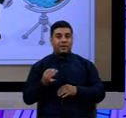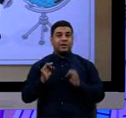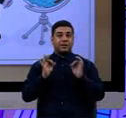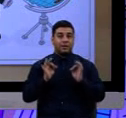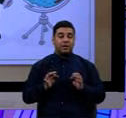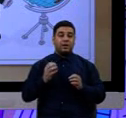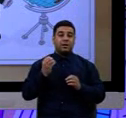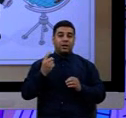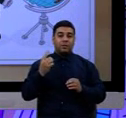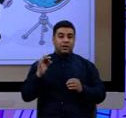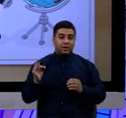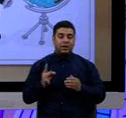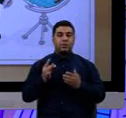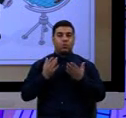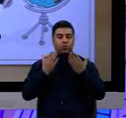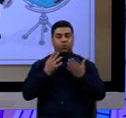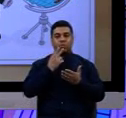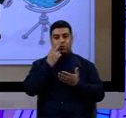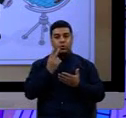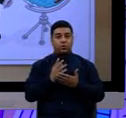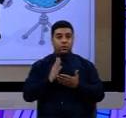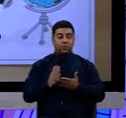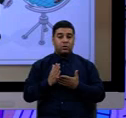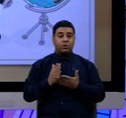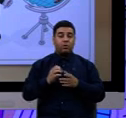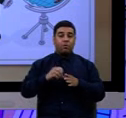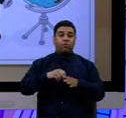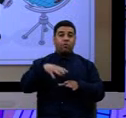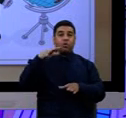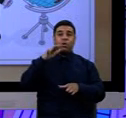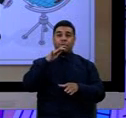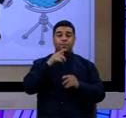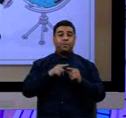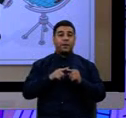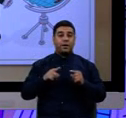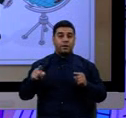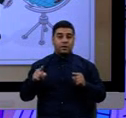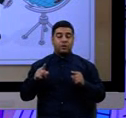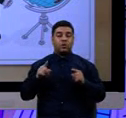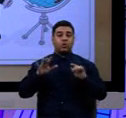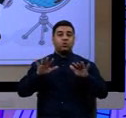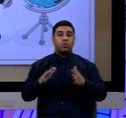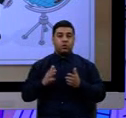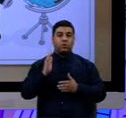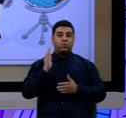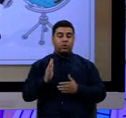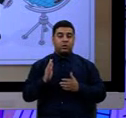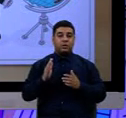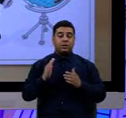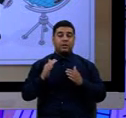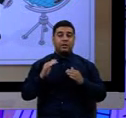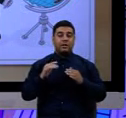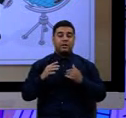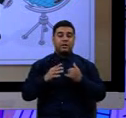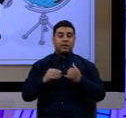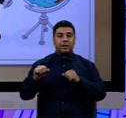edi bu mavzu. Yana bir marotaba o'qib beraman. Diqqat qiling. Vulqon otilgan paytda sodir bo'ladigan